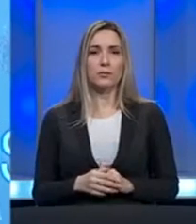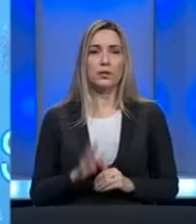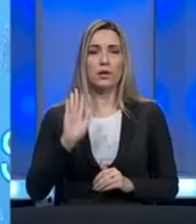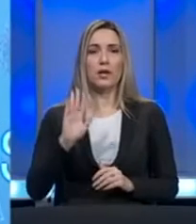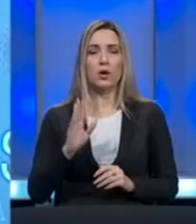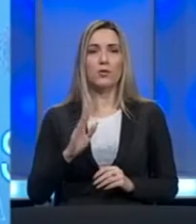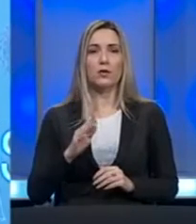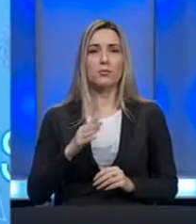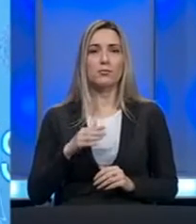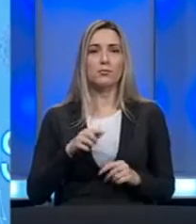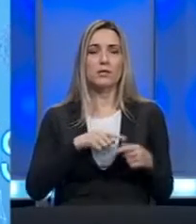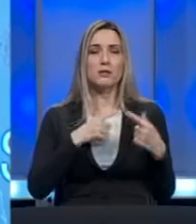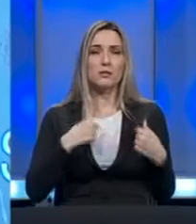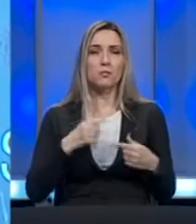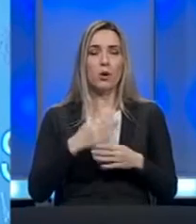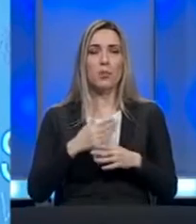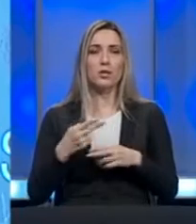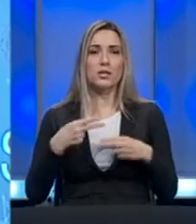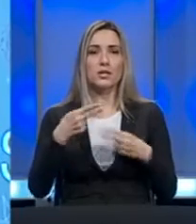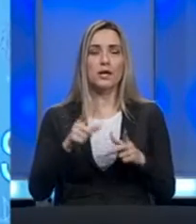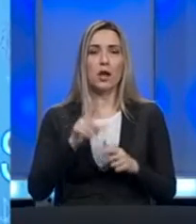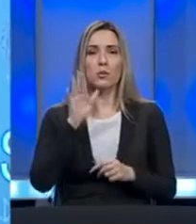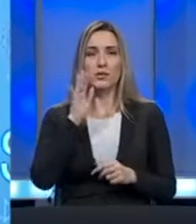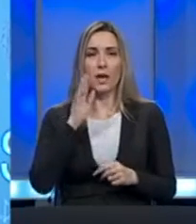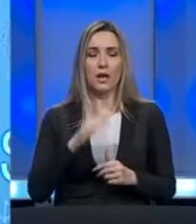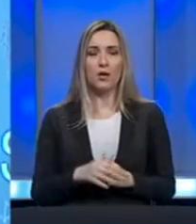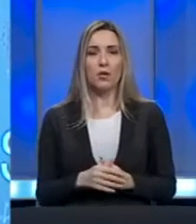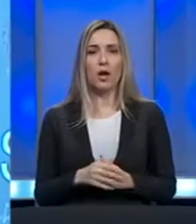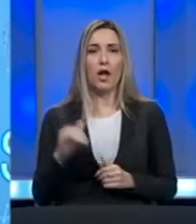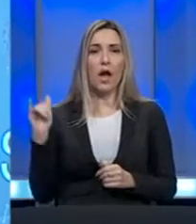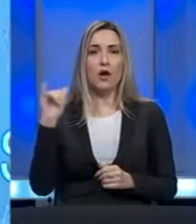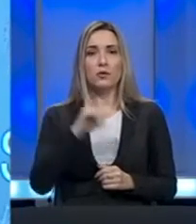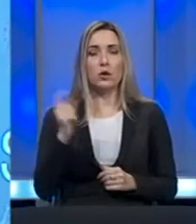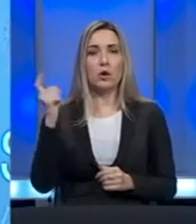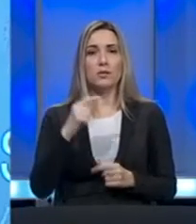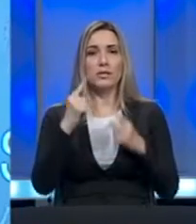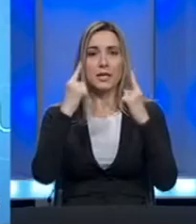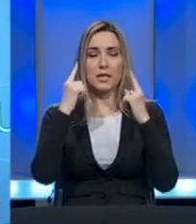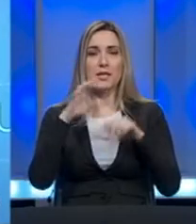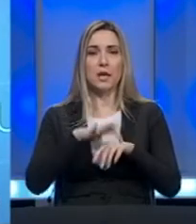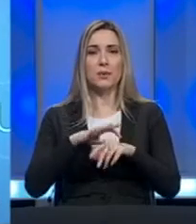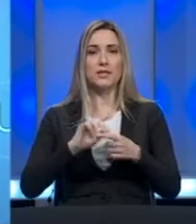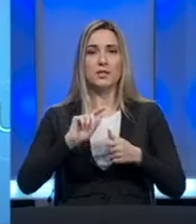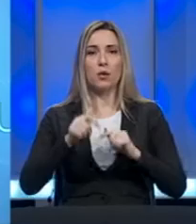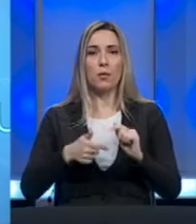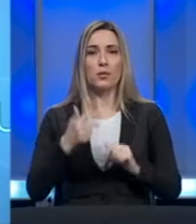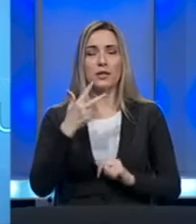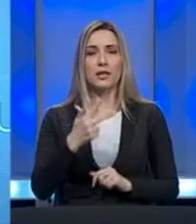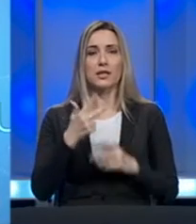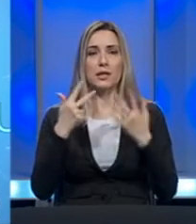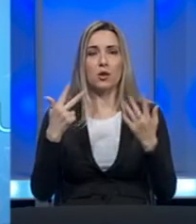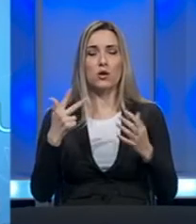Njegovim zaslugama pomoć je stigla u Sarajevo avionom iz Kine sa medicinskom opremom za